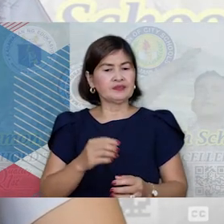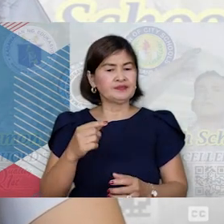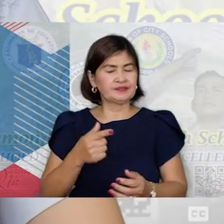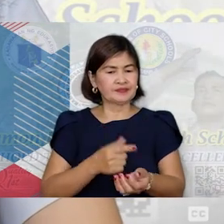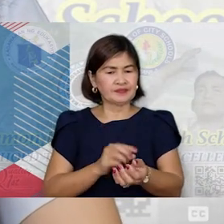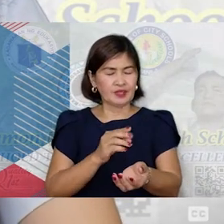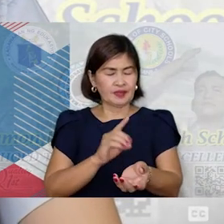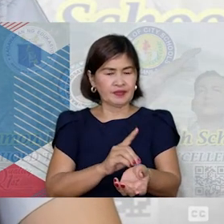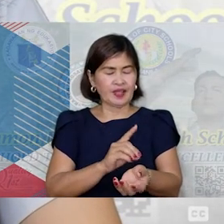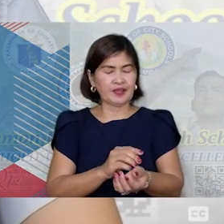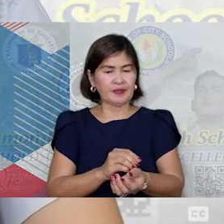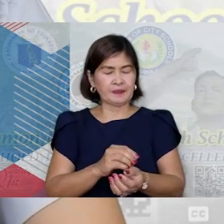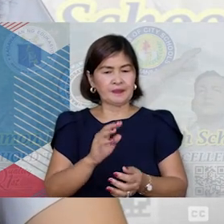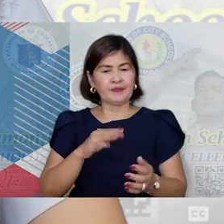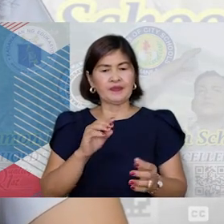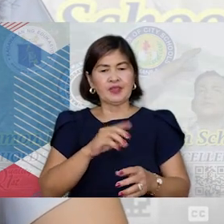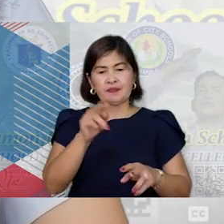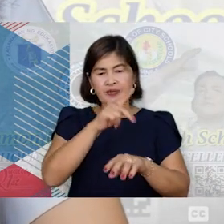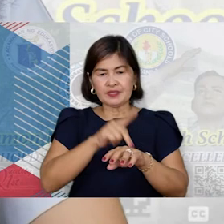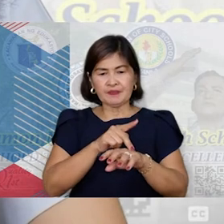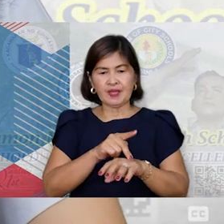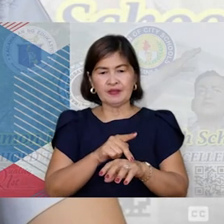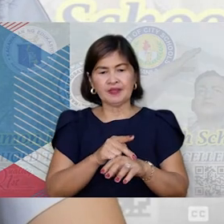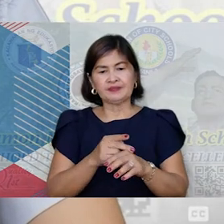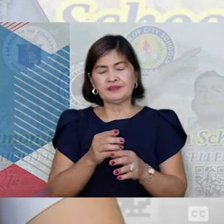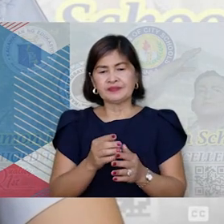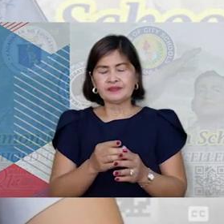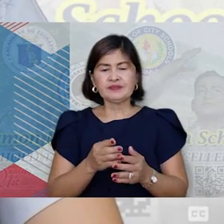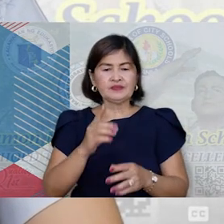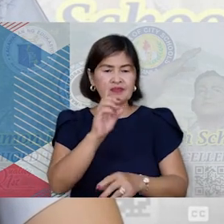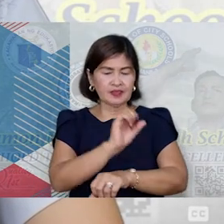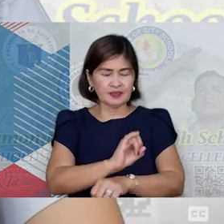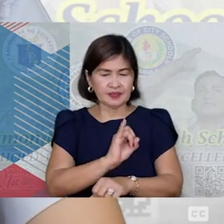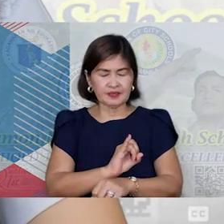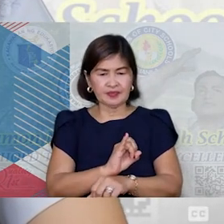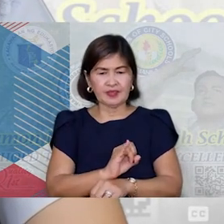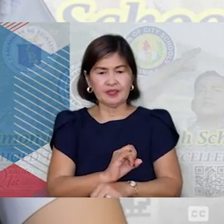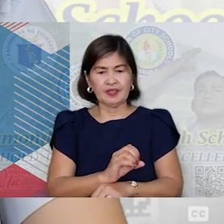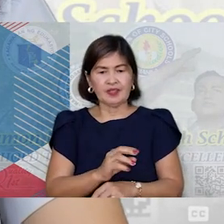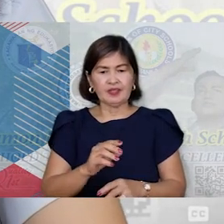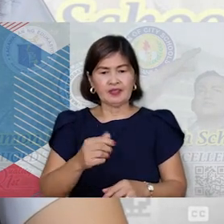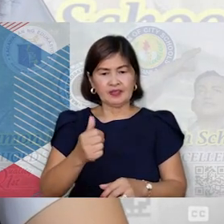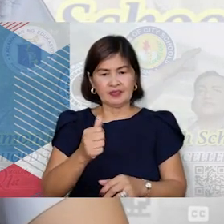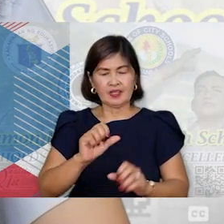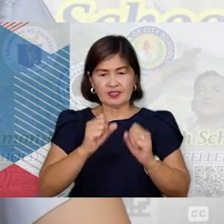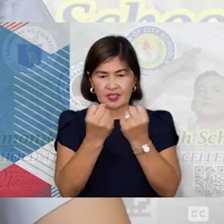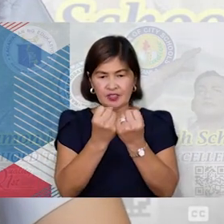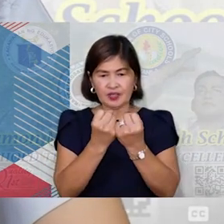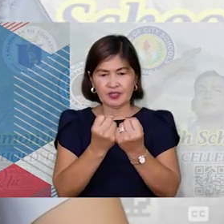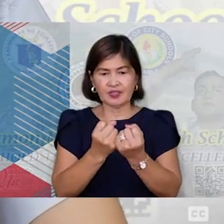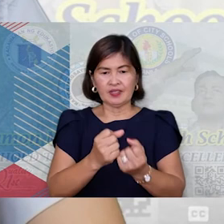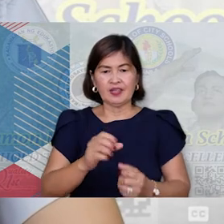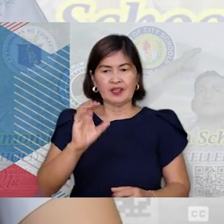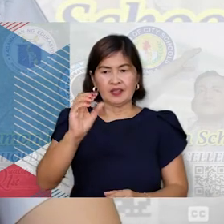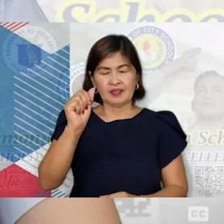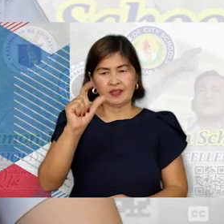T. Pangilinan, sa masipag na curriculum chairman ng Baitang Sampu, Ginang Sally C.